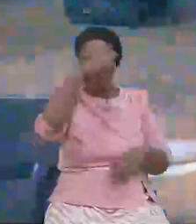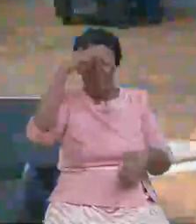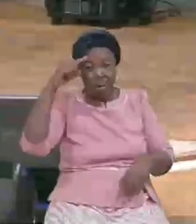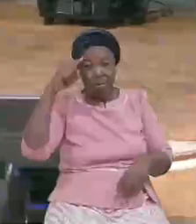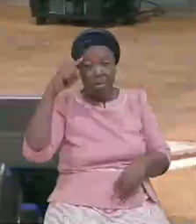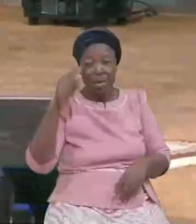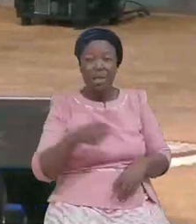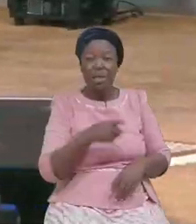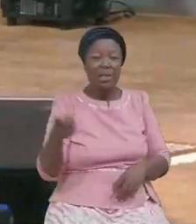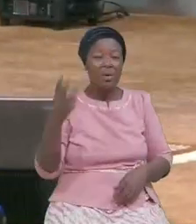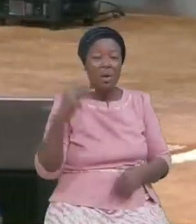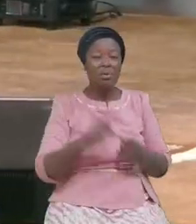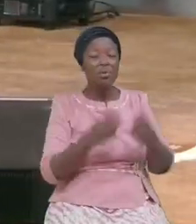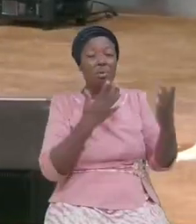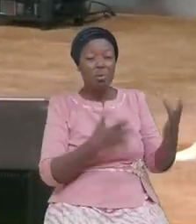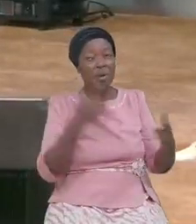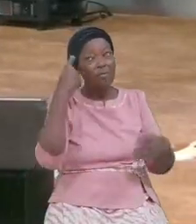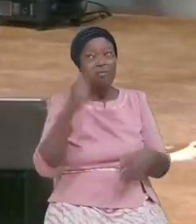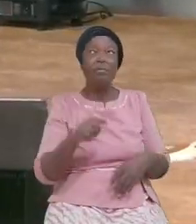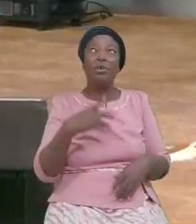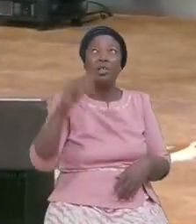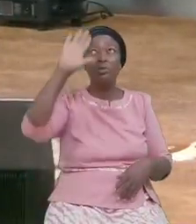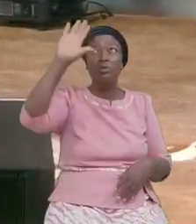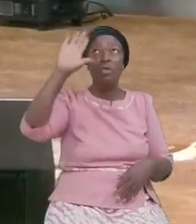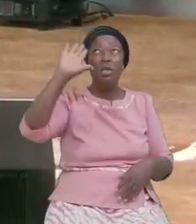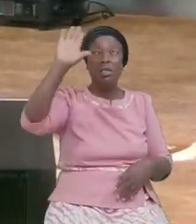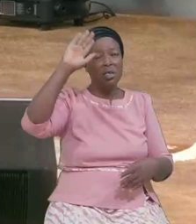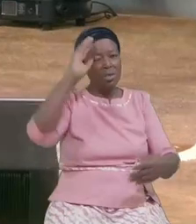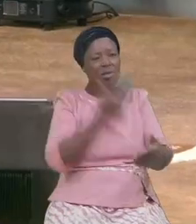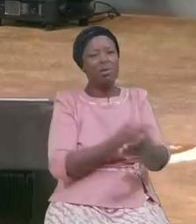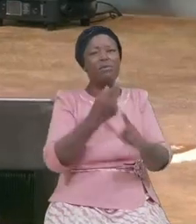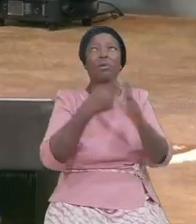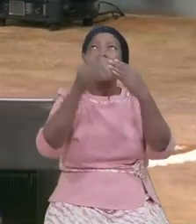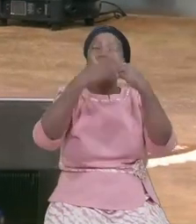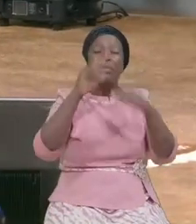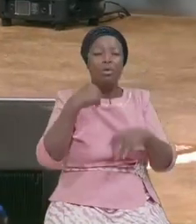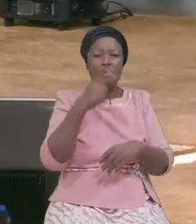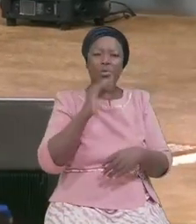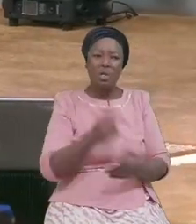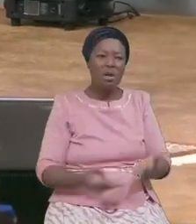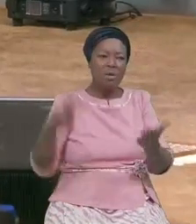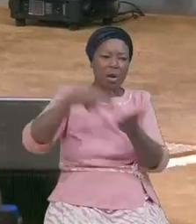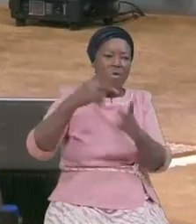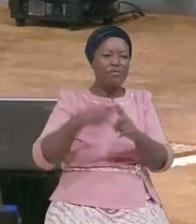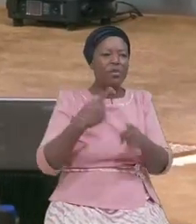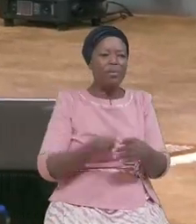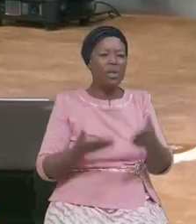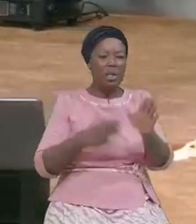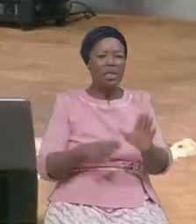Parce qu'ils devaient attendre le Fils venu du ciel, qu'il a ressuscité des